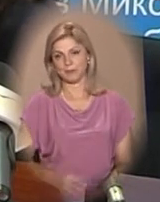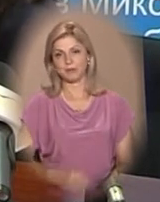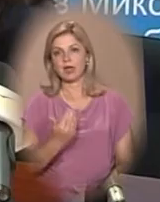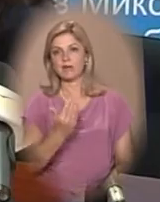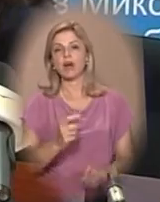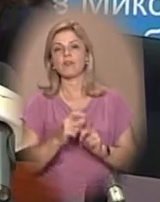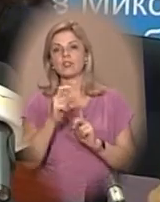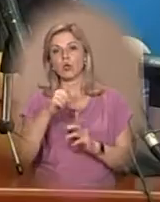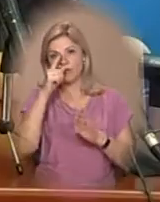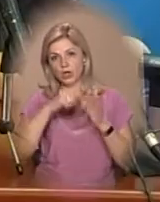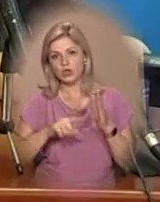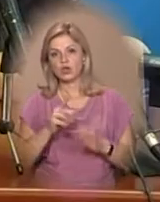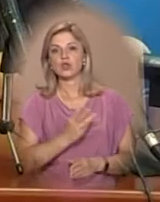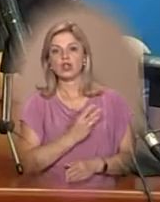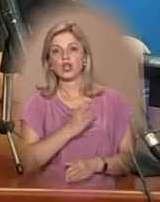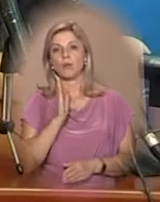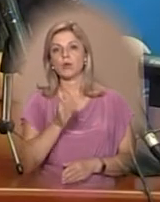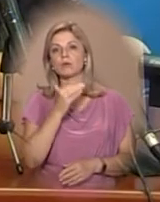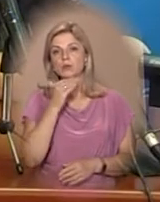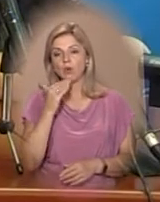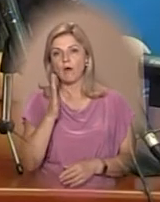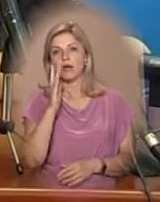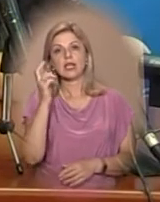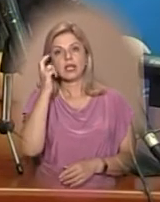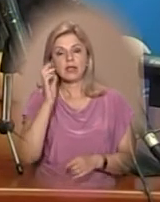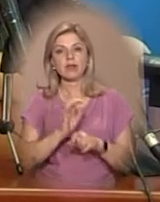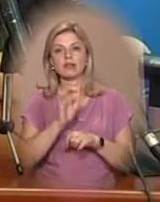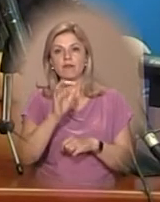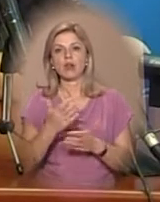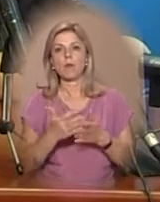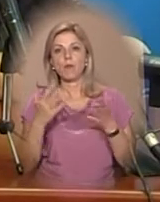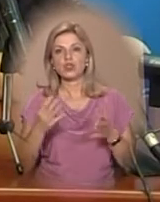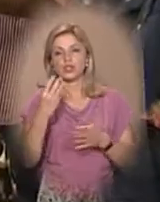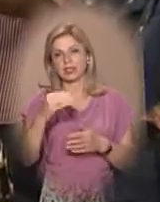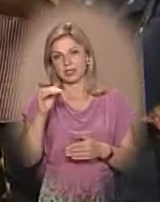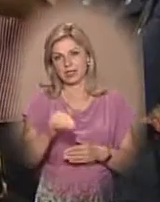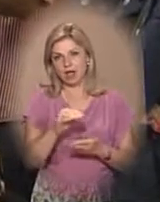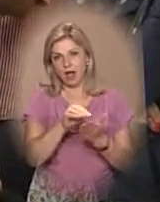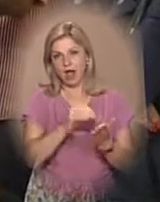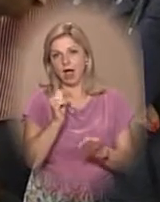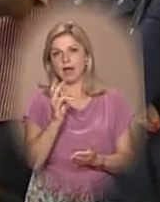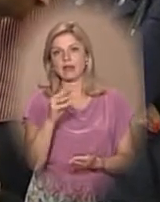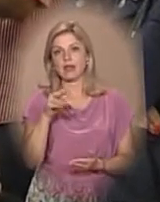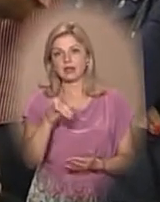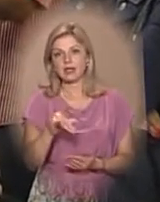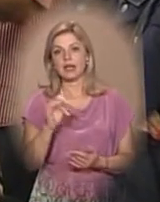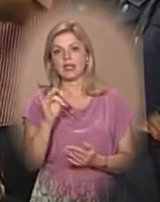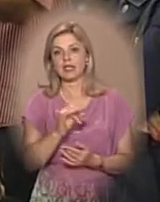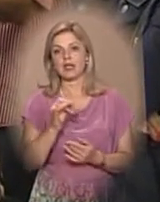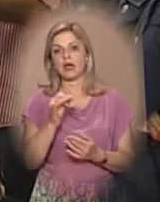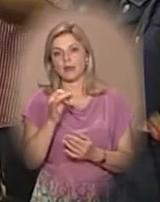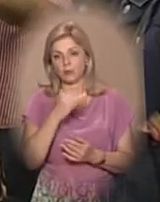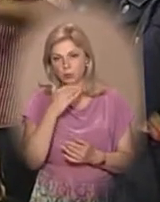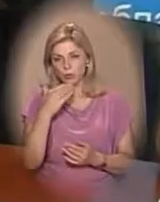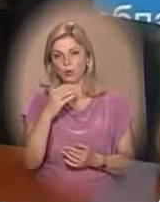висловила упевненість, що бажаючих буде багато. Так, у Києві надійшло більше 30 тисяч анкет. Наразі більше 2 тисяч співробітників патрулюють